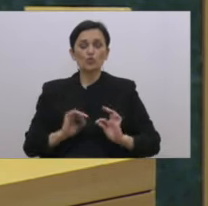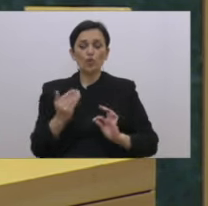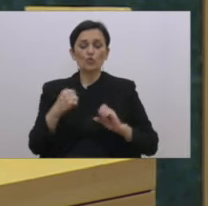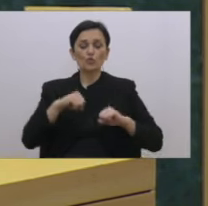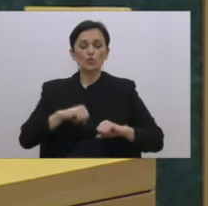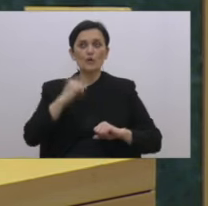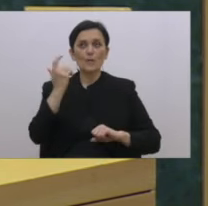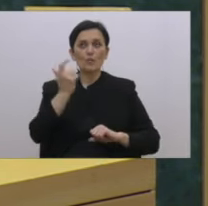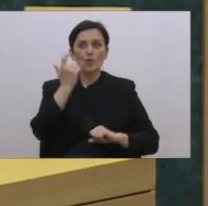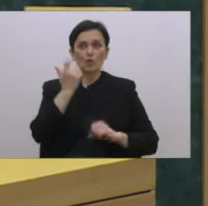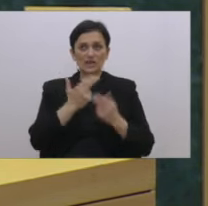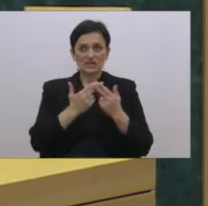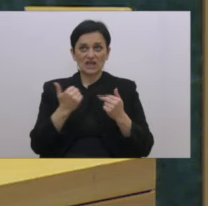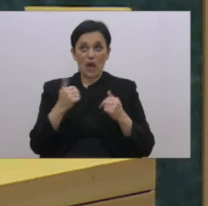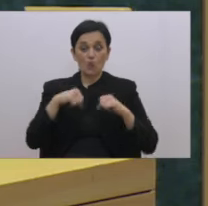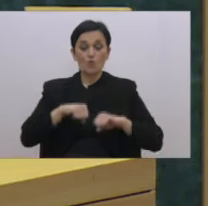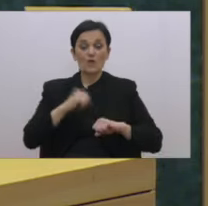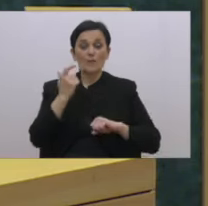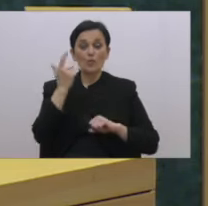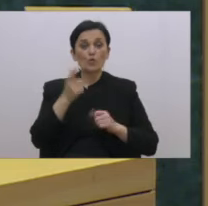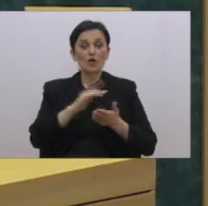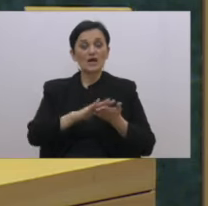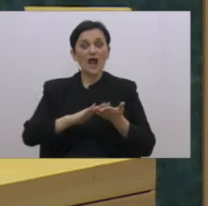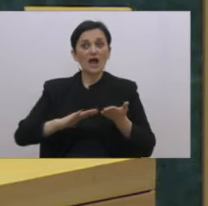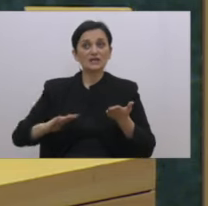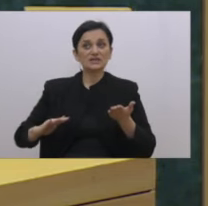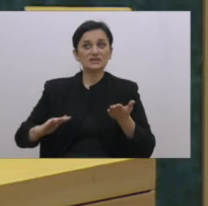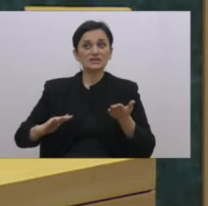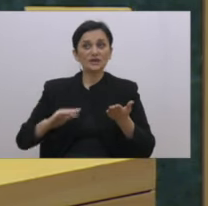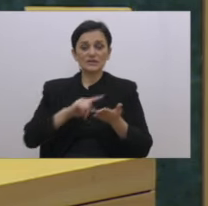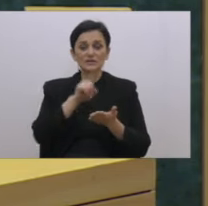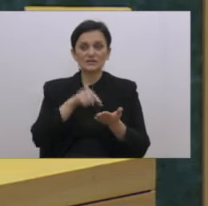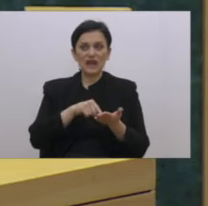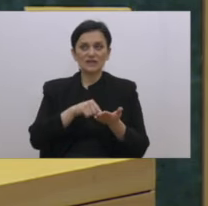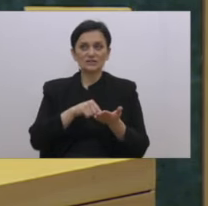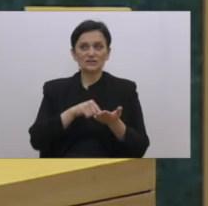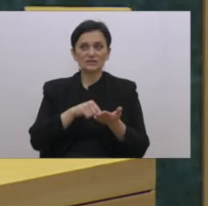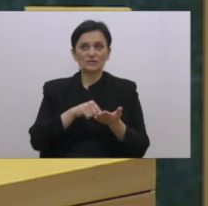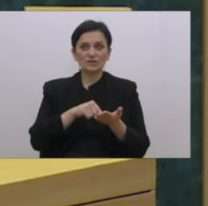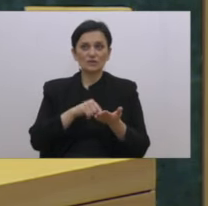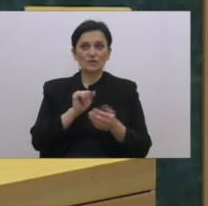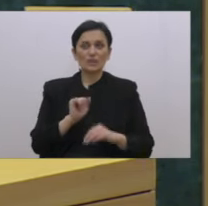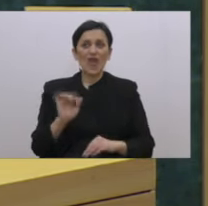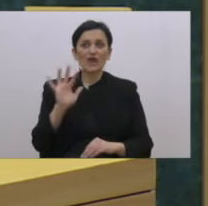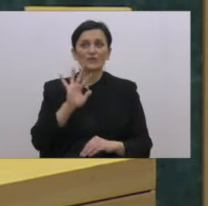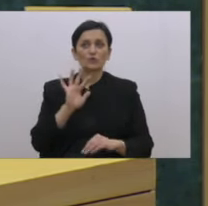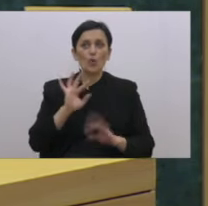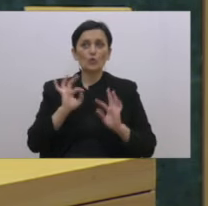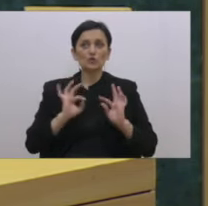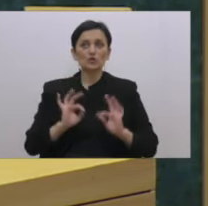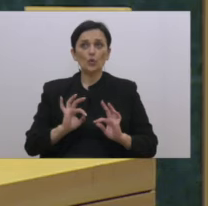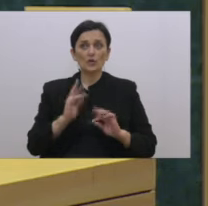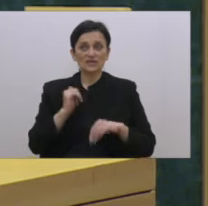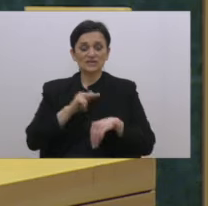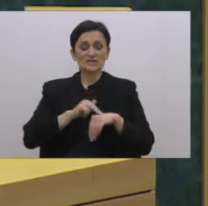upriamu silebas, da am upriamu silebs gahan zilebis. Sakitx, Europol, sa prokuroru da sa